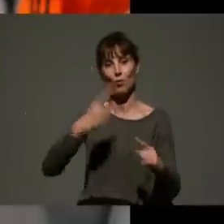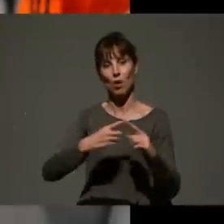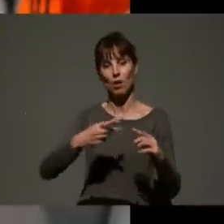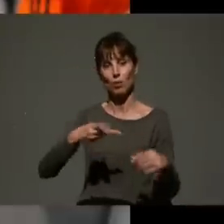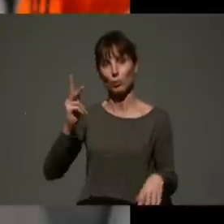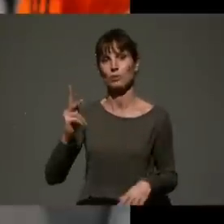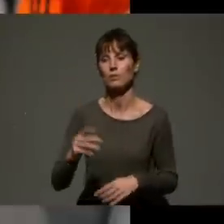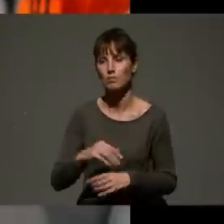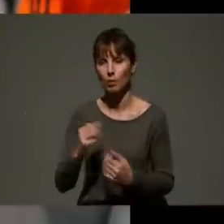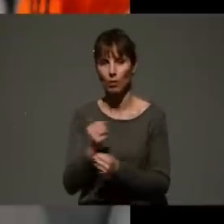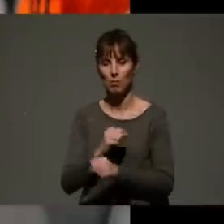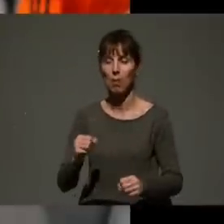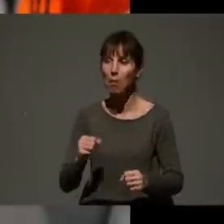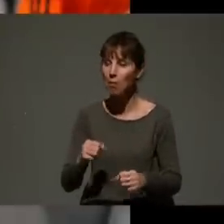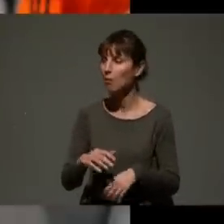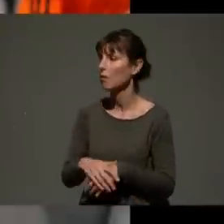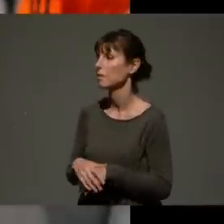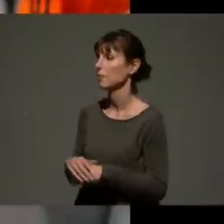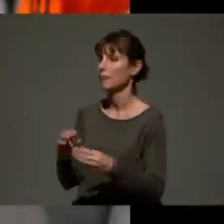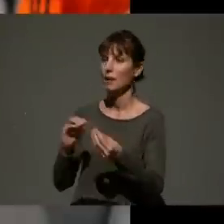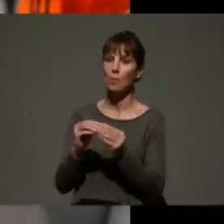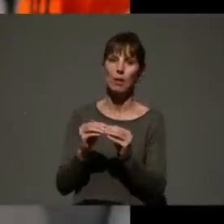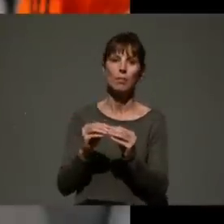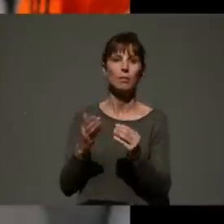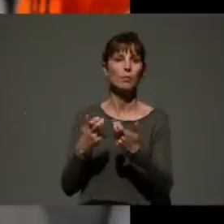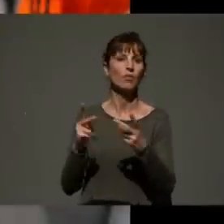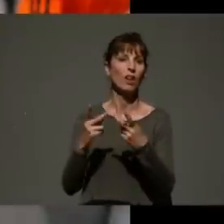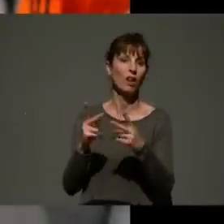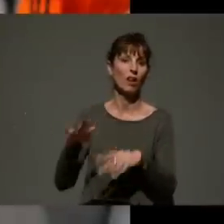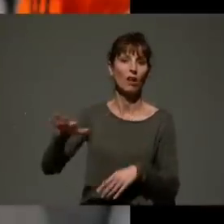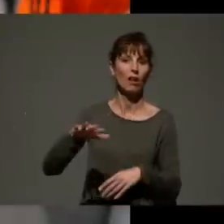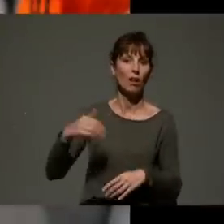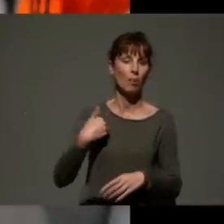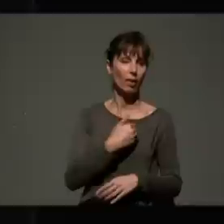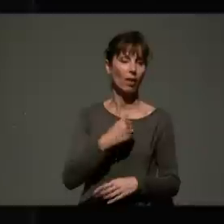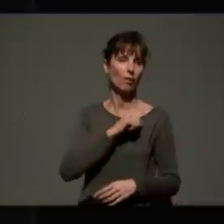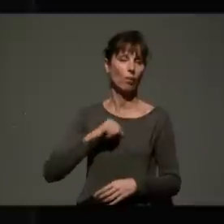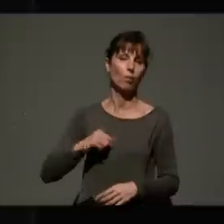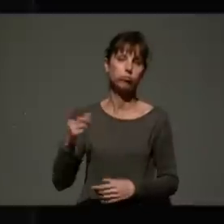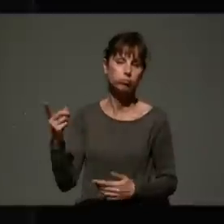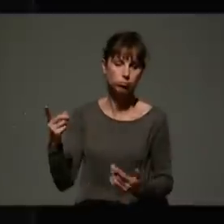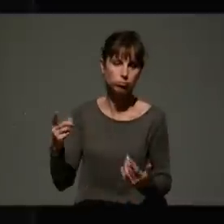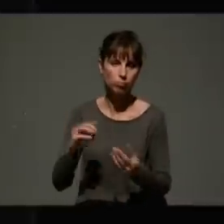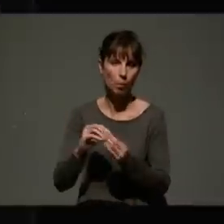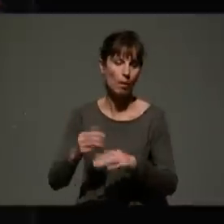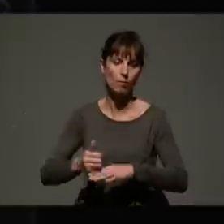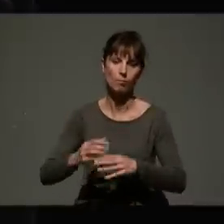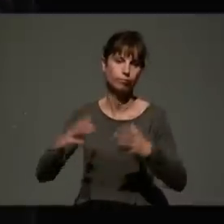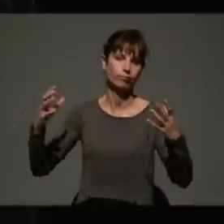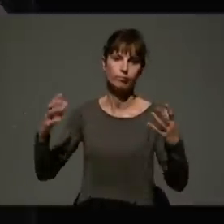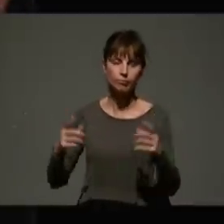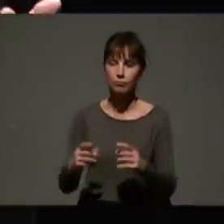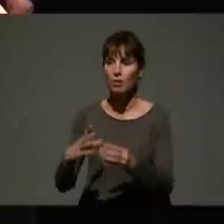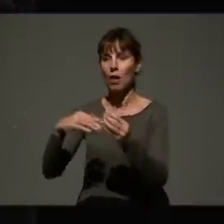aberrant. Donc là, il y a un problème dans des villes comme Pékin, on le sait, il y a un problème majeur. Si on rajoute à